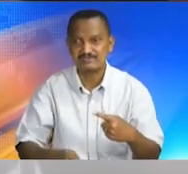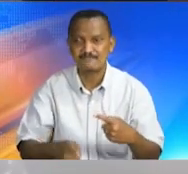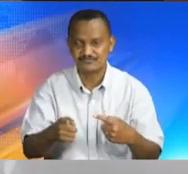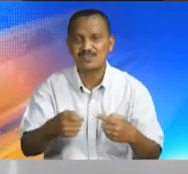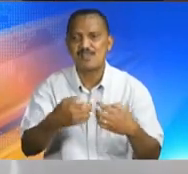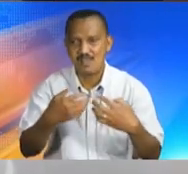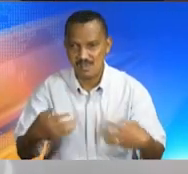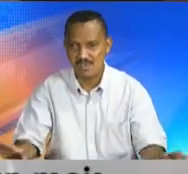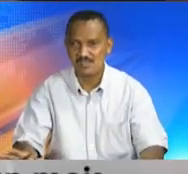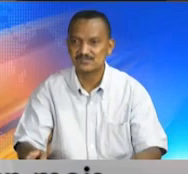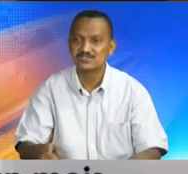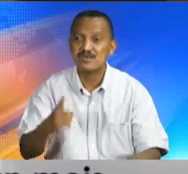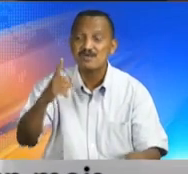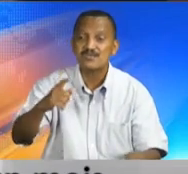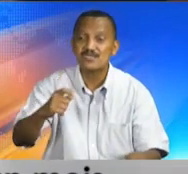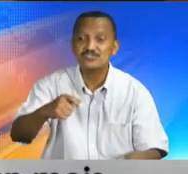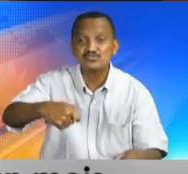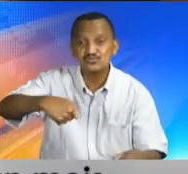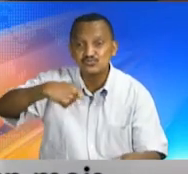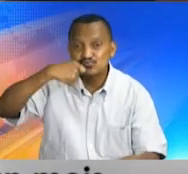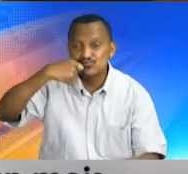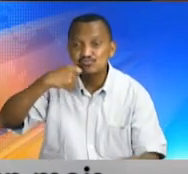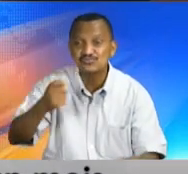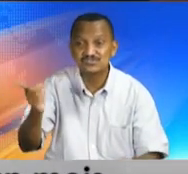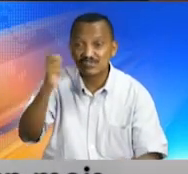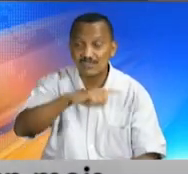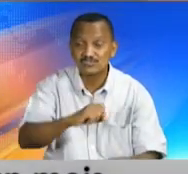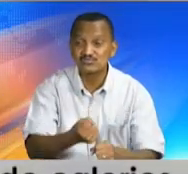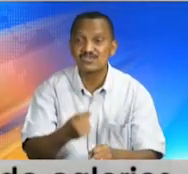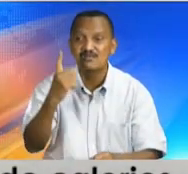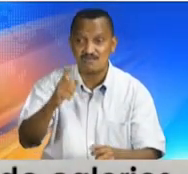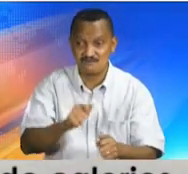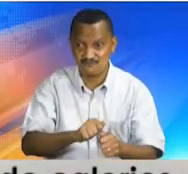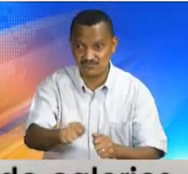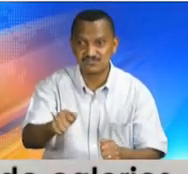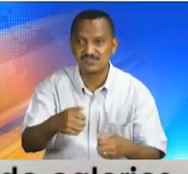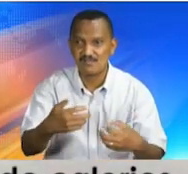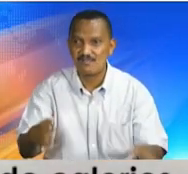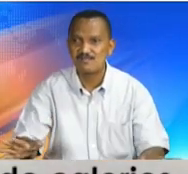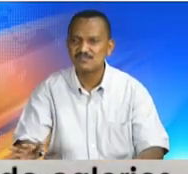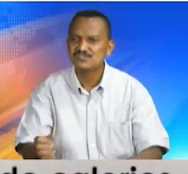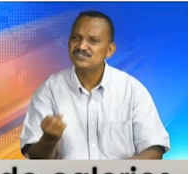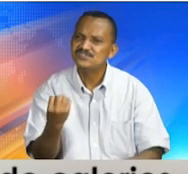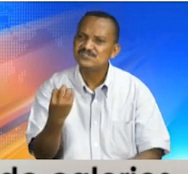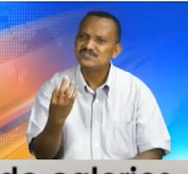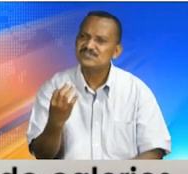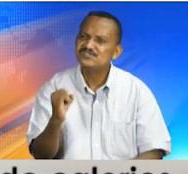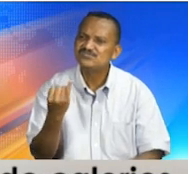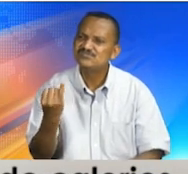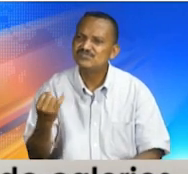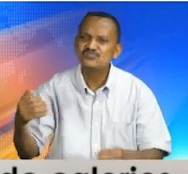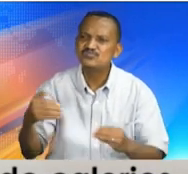raha isotra isan'andro. Raha ohatra mamanamamy dite dia 1 volana izay. Inona daholo moa ireo singa hoentin'ny